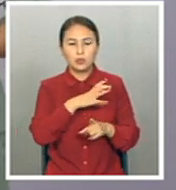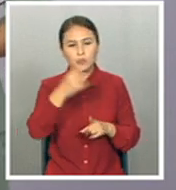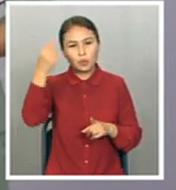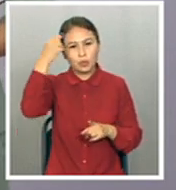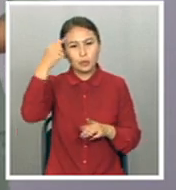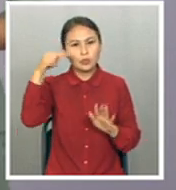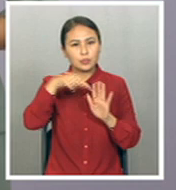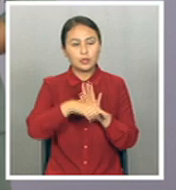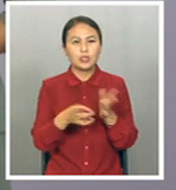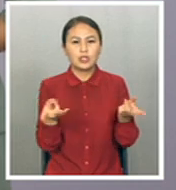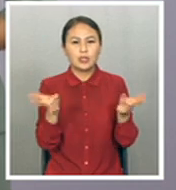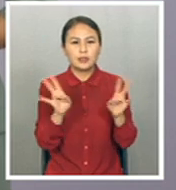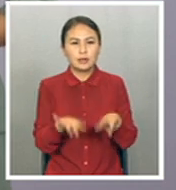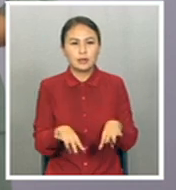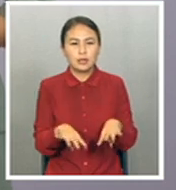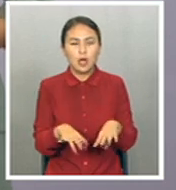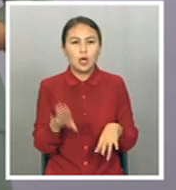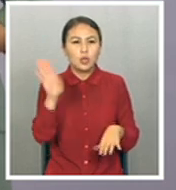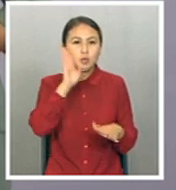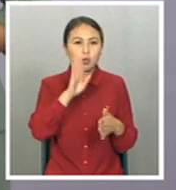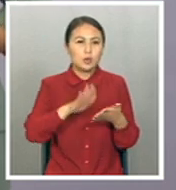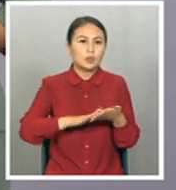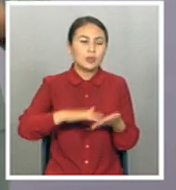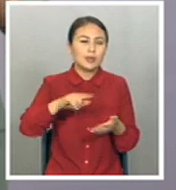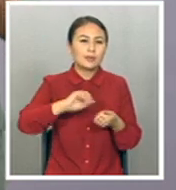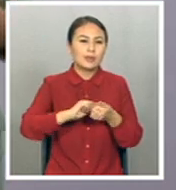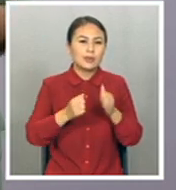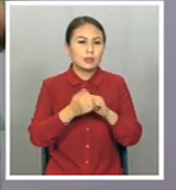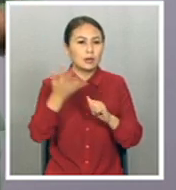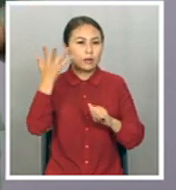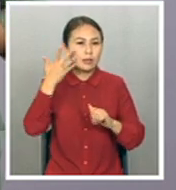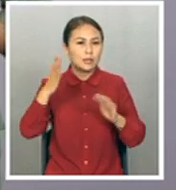түбінде жатады. Су түбінде жатқан тас